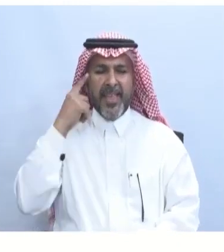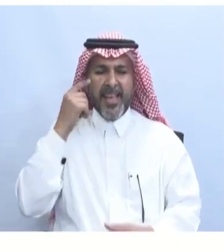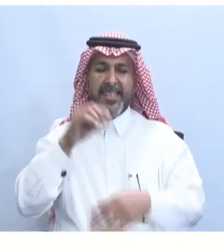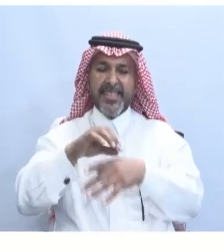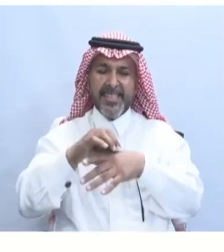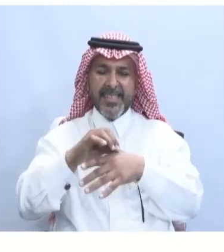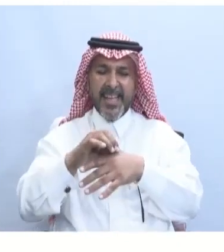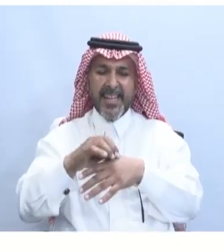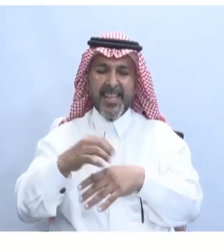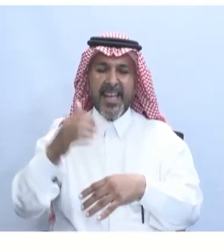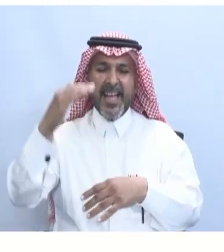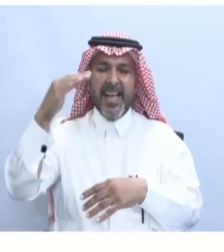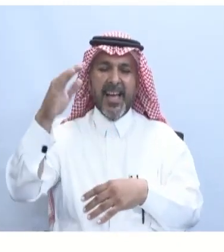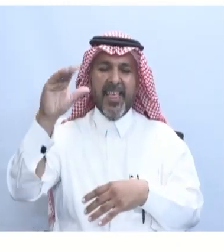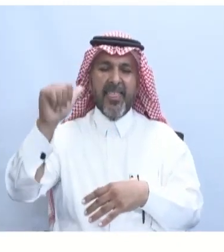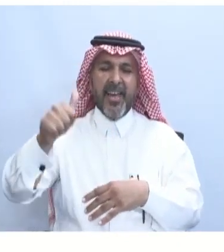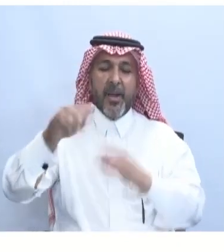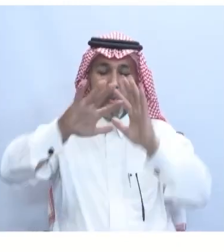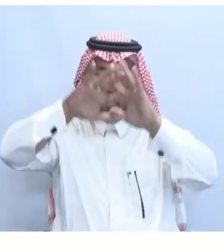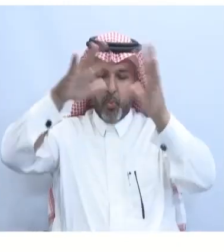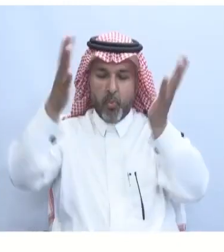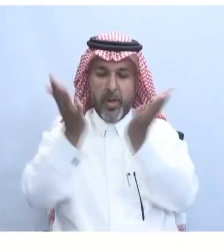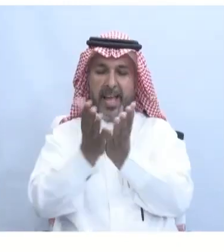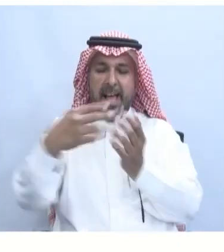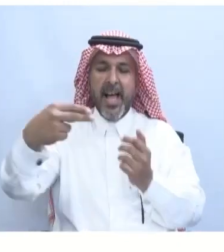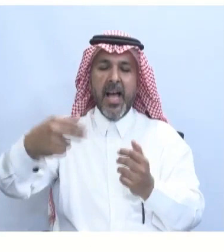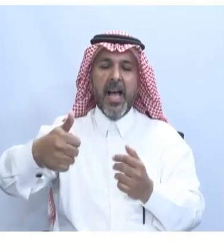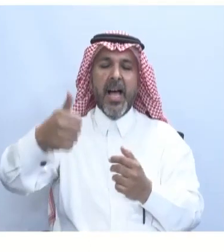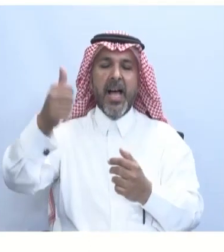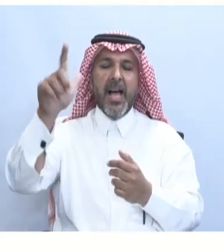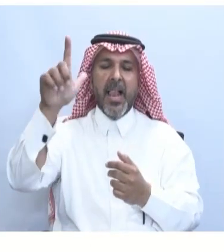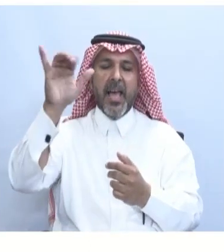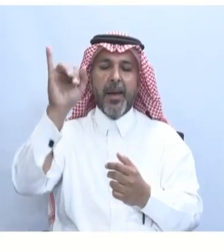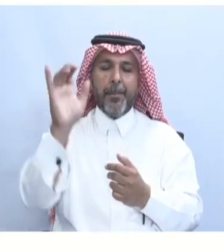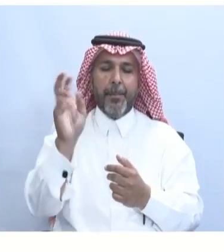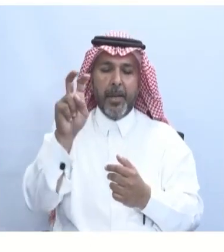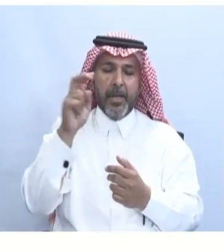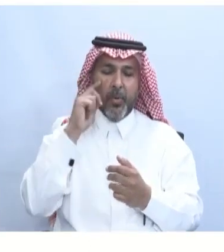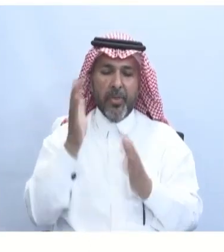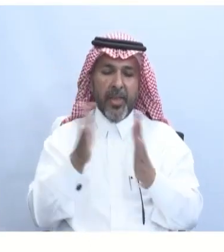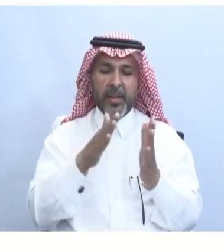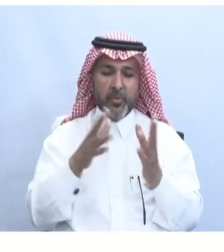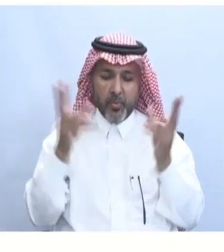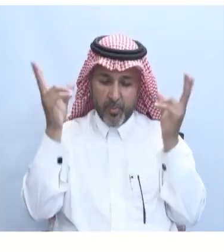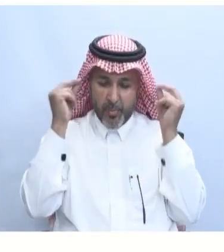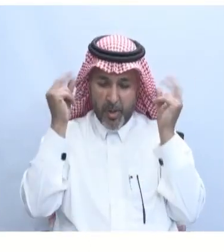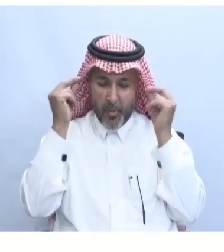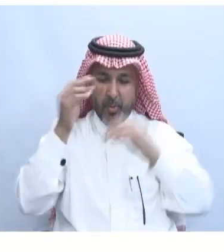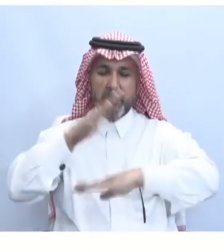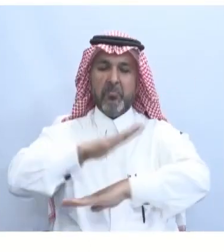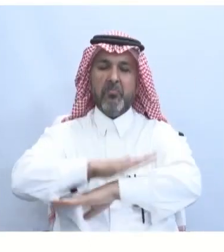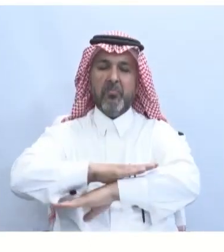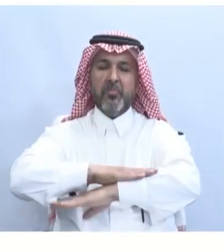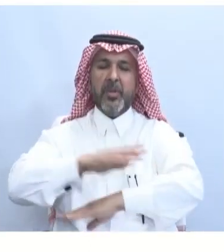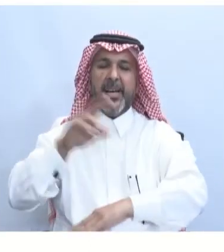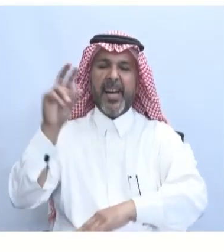انسانيه وعالميه متطوره وحضاره علم وقيم هي شامله لجميع